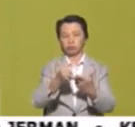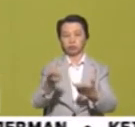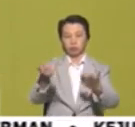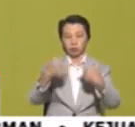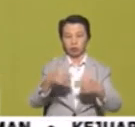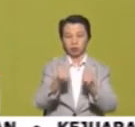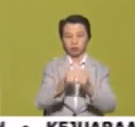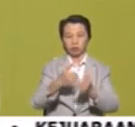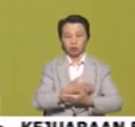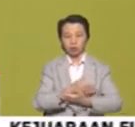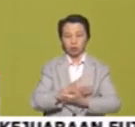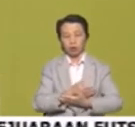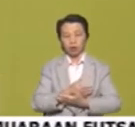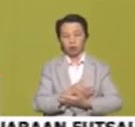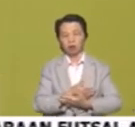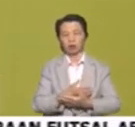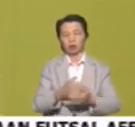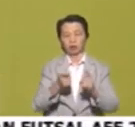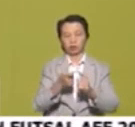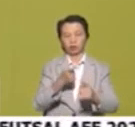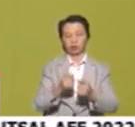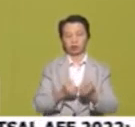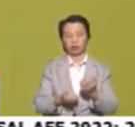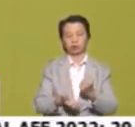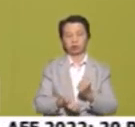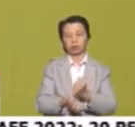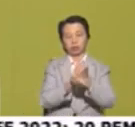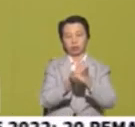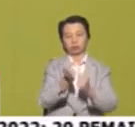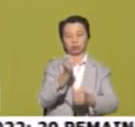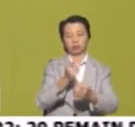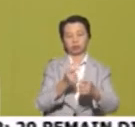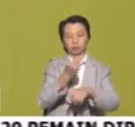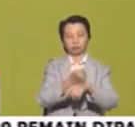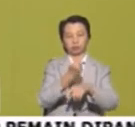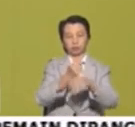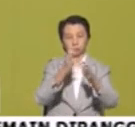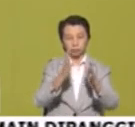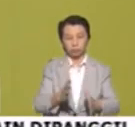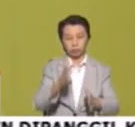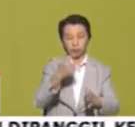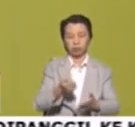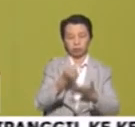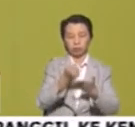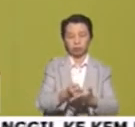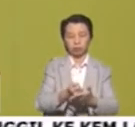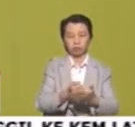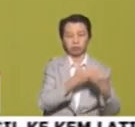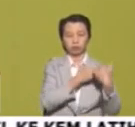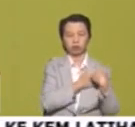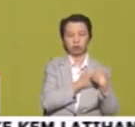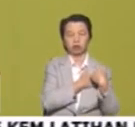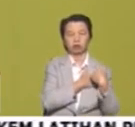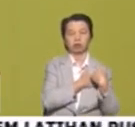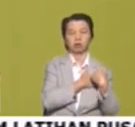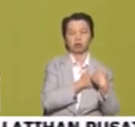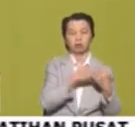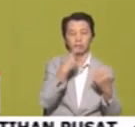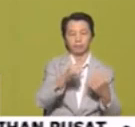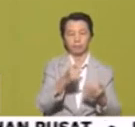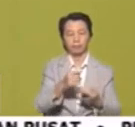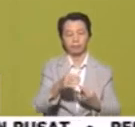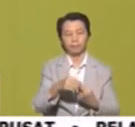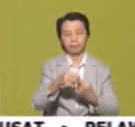bersama anaknya dengan berkursi roda dan dibantu dengan petugas-petugas SPR di sini untuk mereka menunaikan tanggungjawab menggunakan saluran